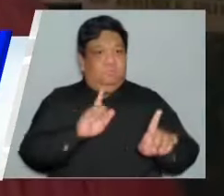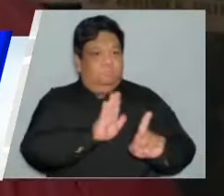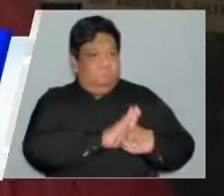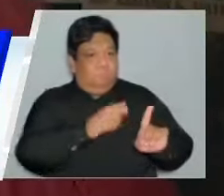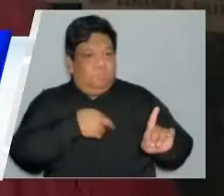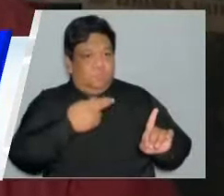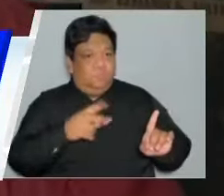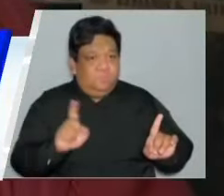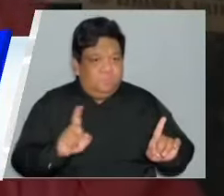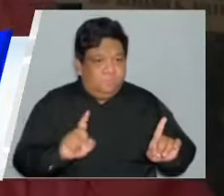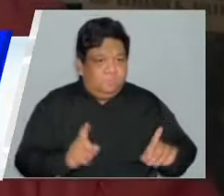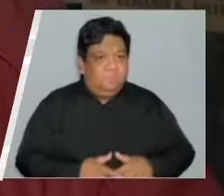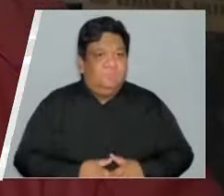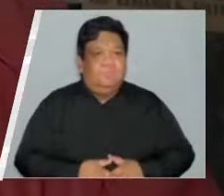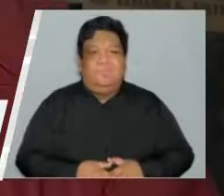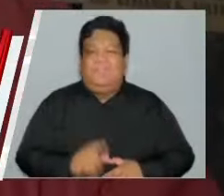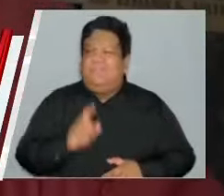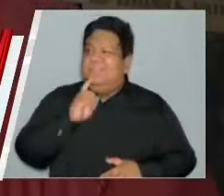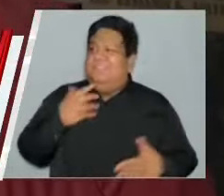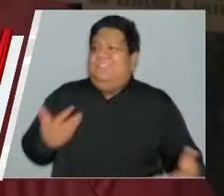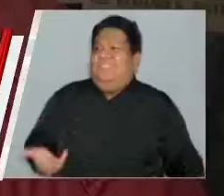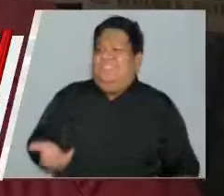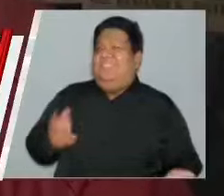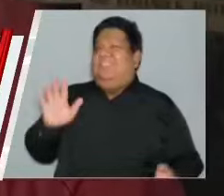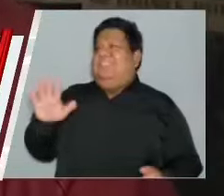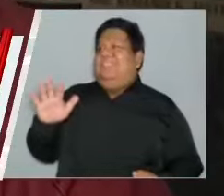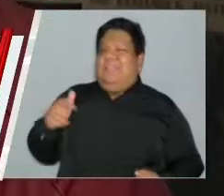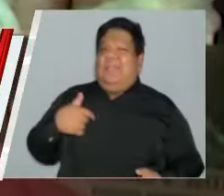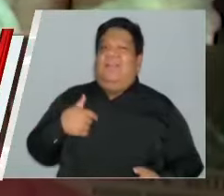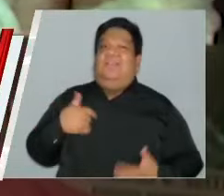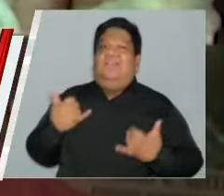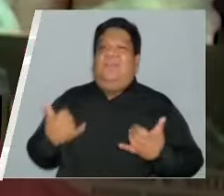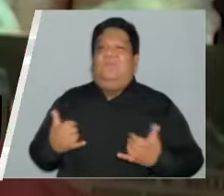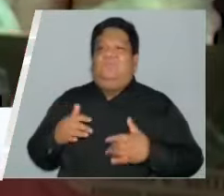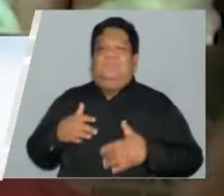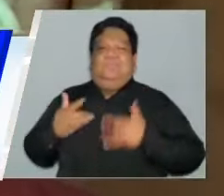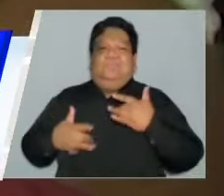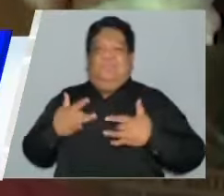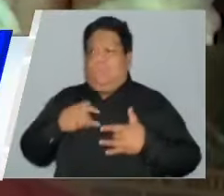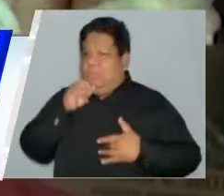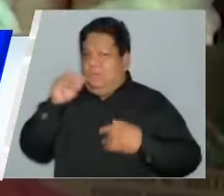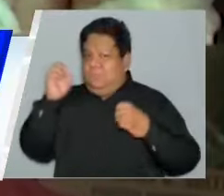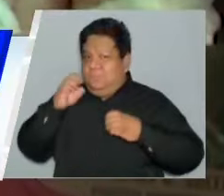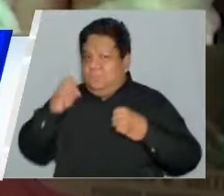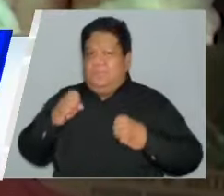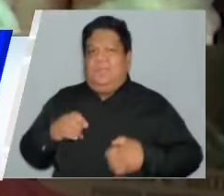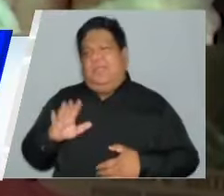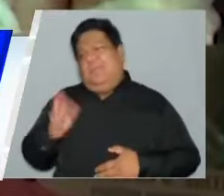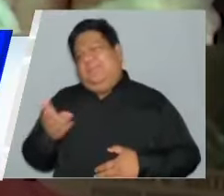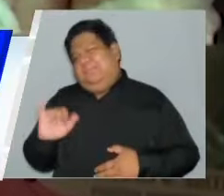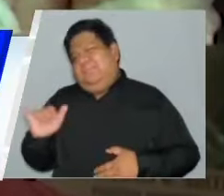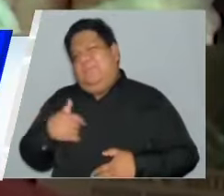As Mickey Mouse, titular, isa na ako sa mga natuwa kasi hindi ko talaga in-expect. Ano lang yun, parang pinapractice ko lang yung